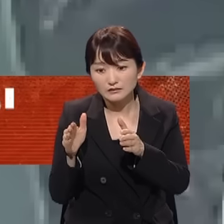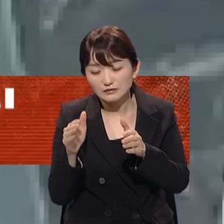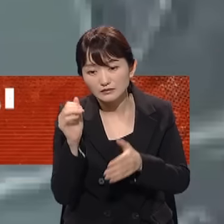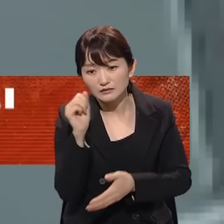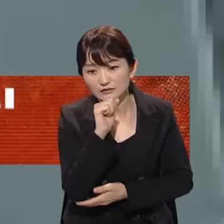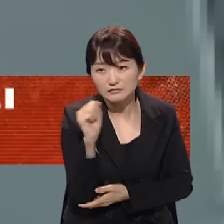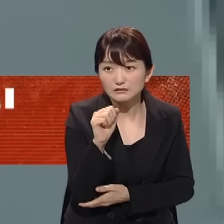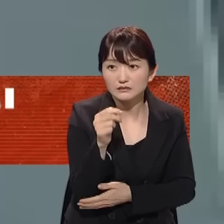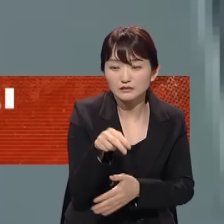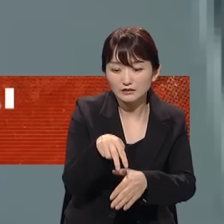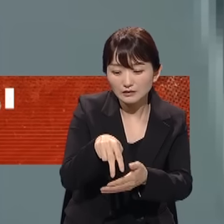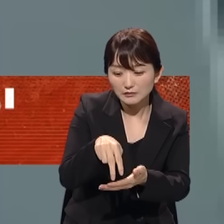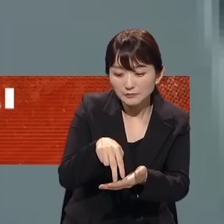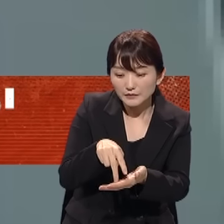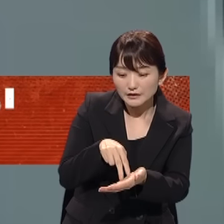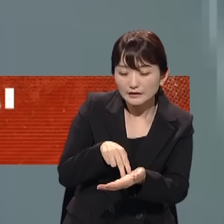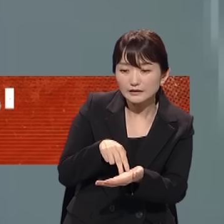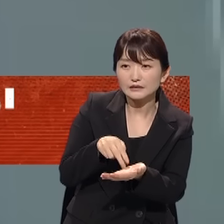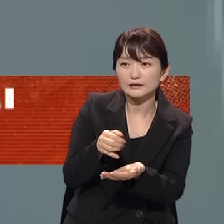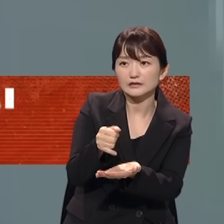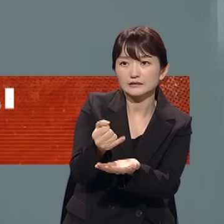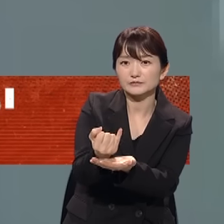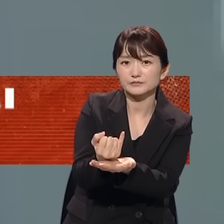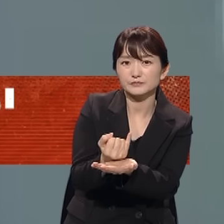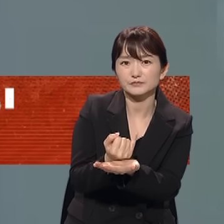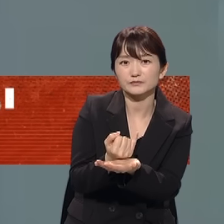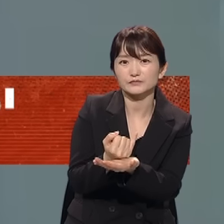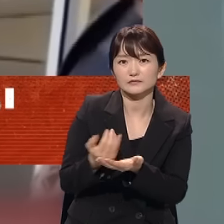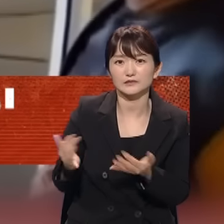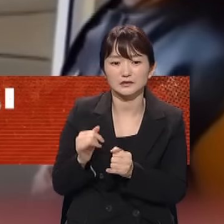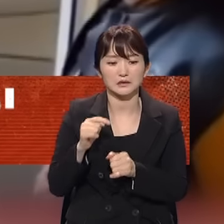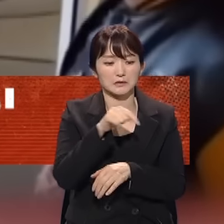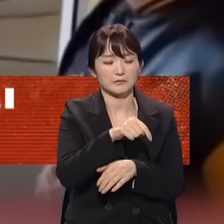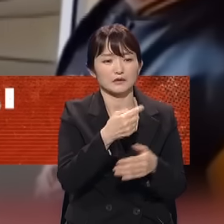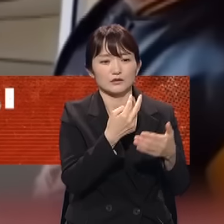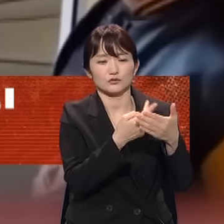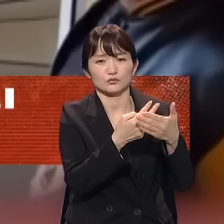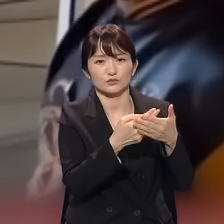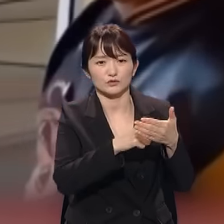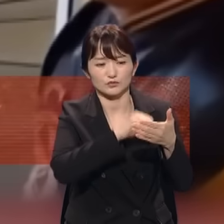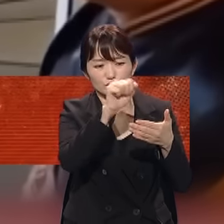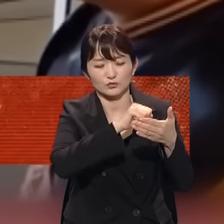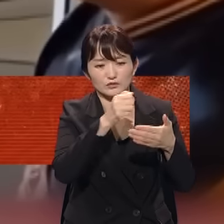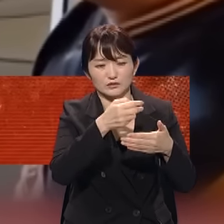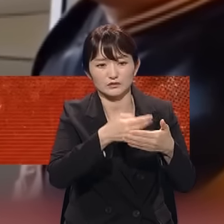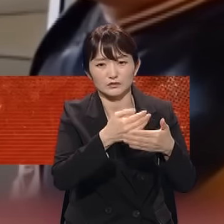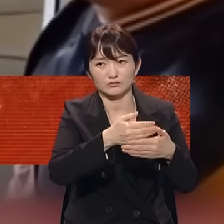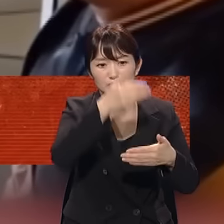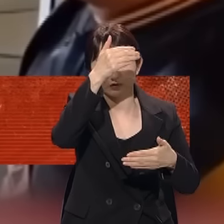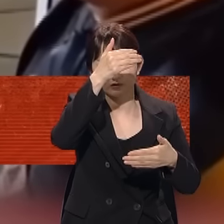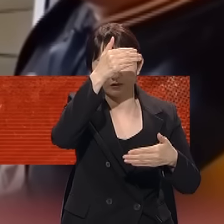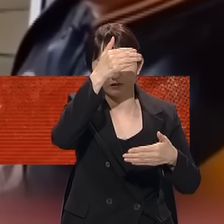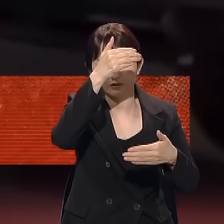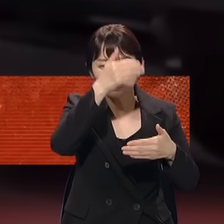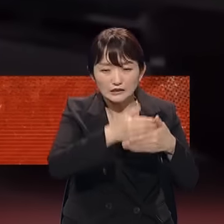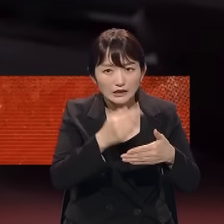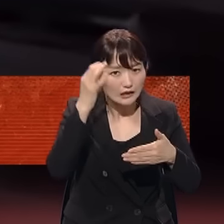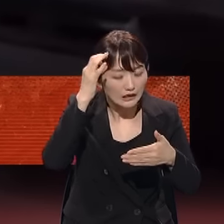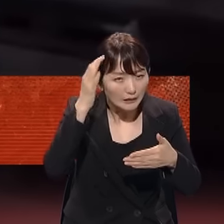겁니다. 게다가 하필 직원이 바깥쪽 유리를 청소하기에 창문을 열어놨는데 닿는 걸 깜빡했고 그